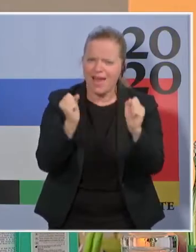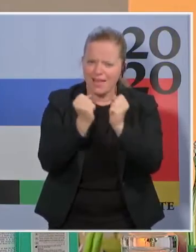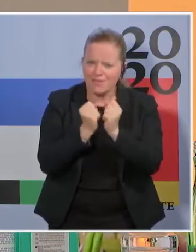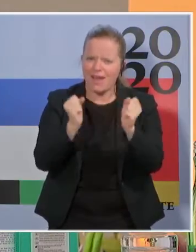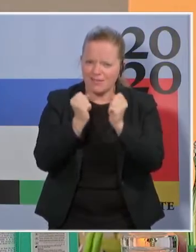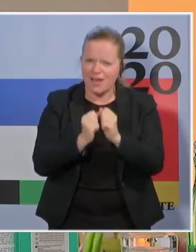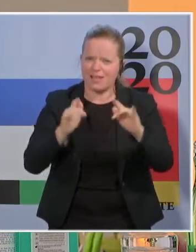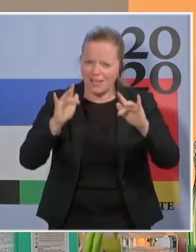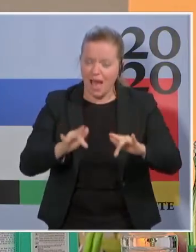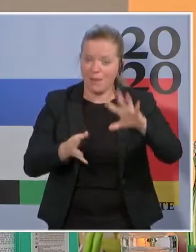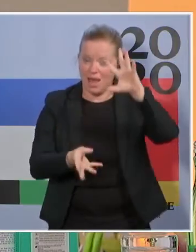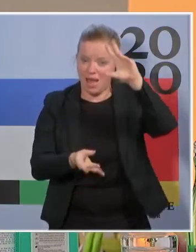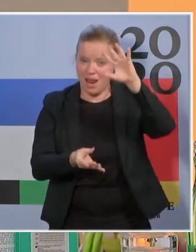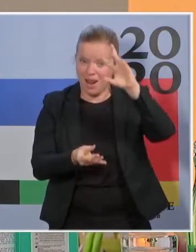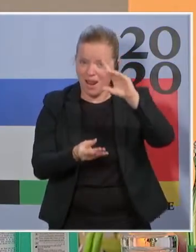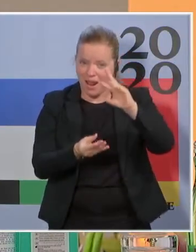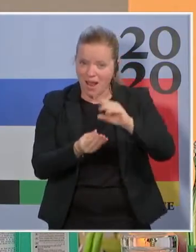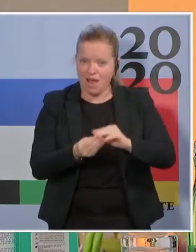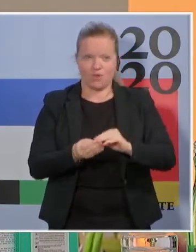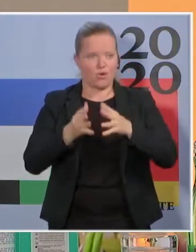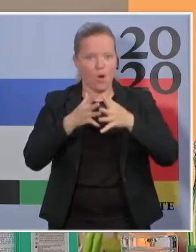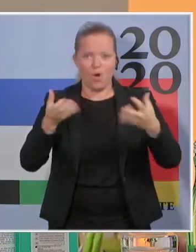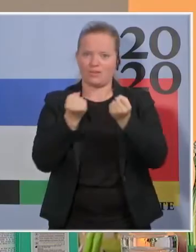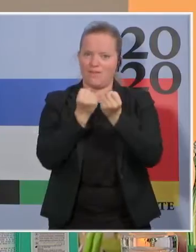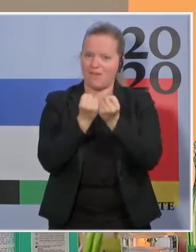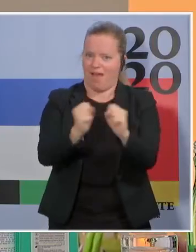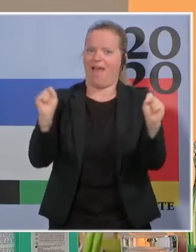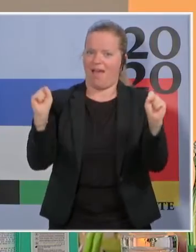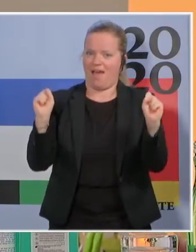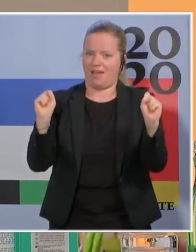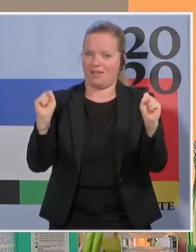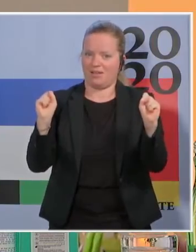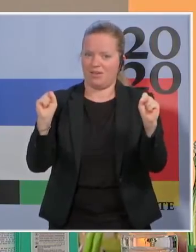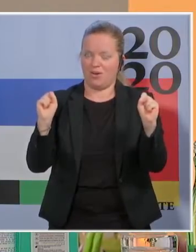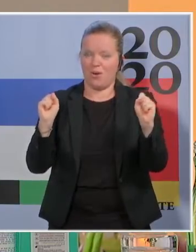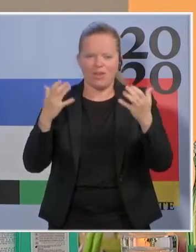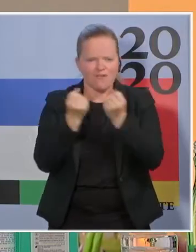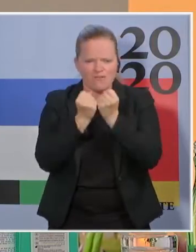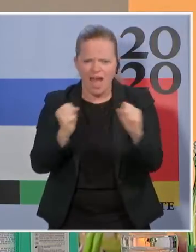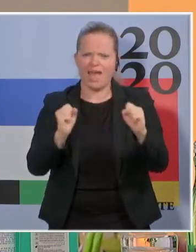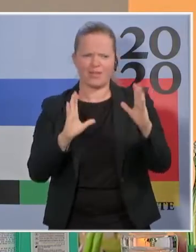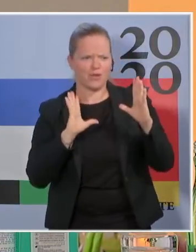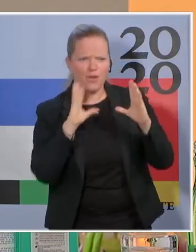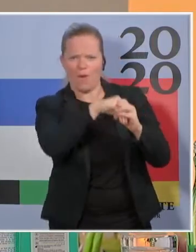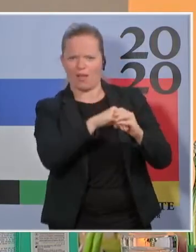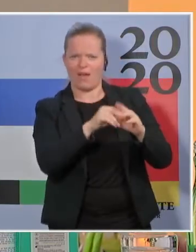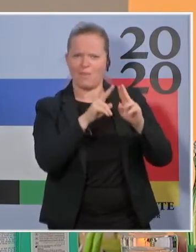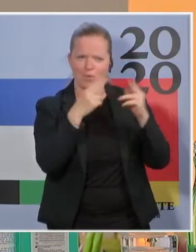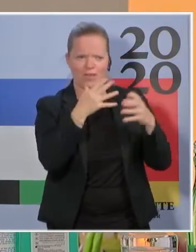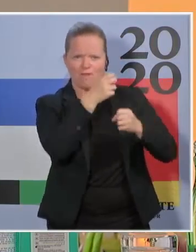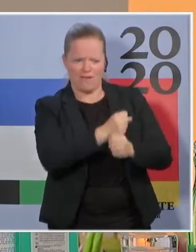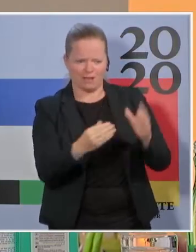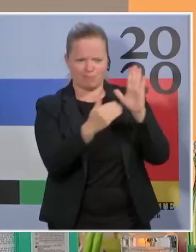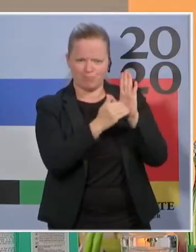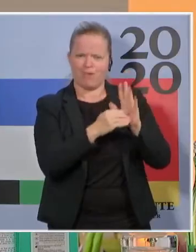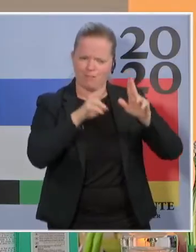viele kleine Freiheiten, die sich summieren zu einer großen Freiheit, und sie gehören zu unserer verfassungsrechtlich